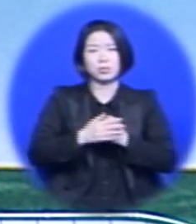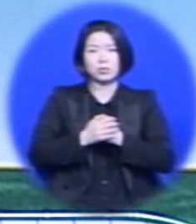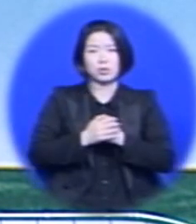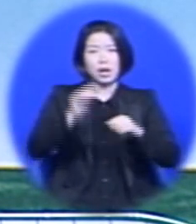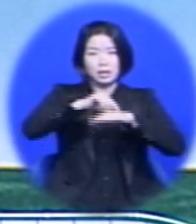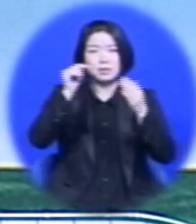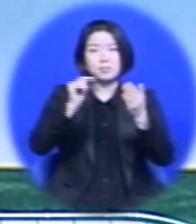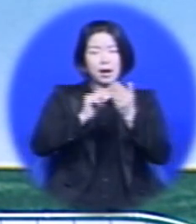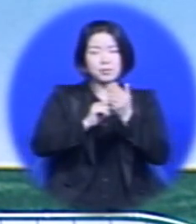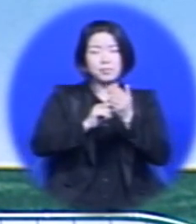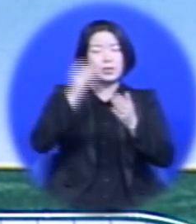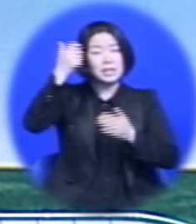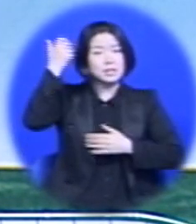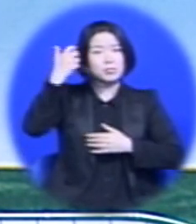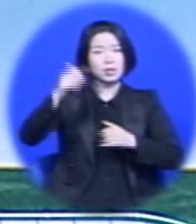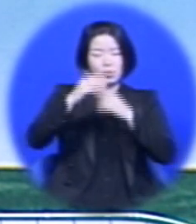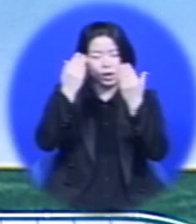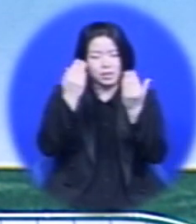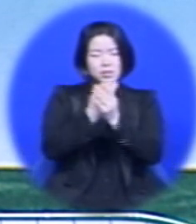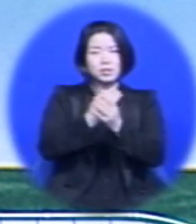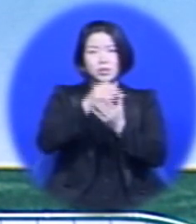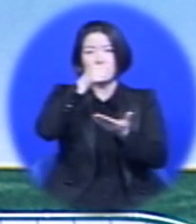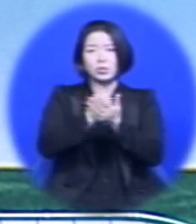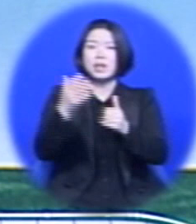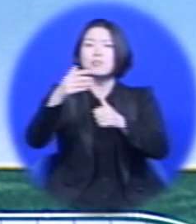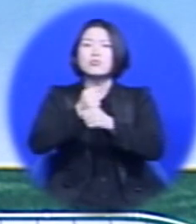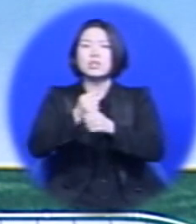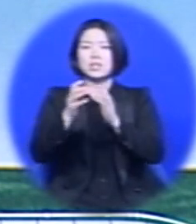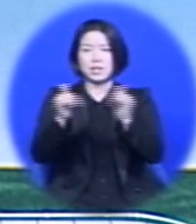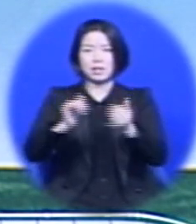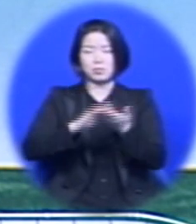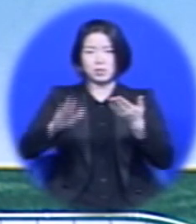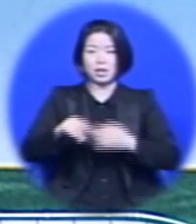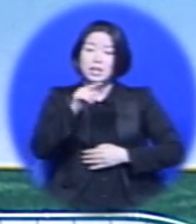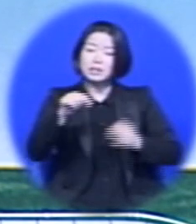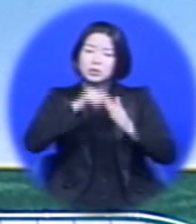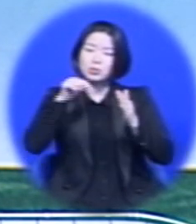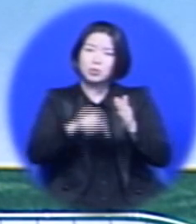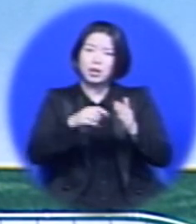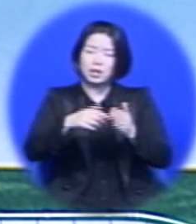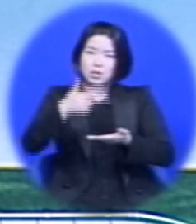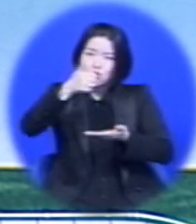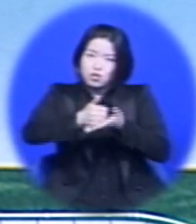심령이 완전히 죄에 묶여 있는 사람입니다 그 속에 주인노릇 하고 있는 마귀가 그에게